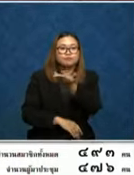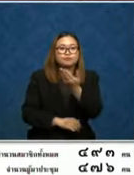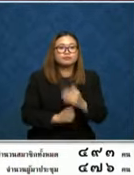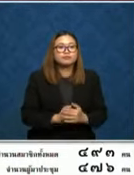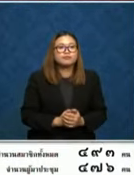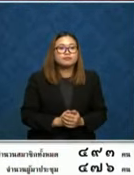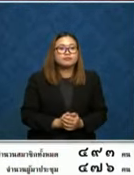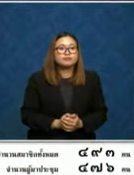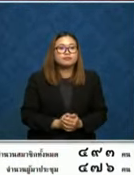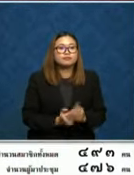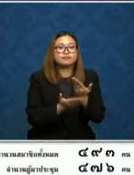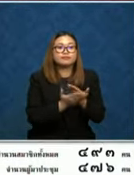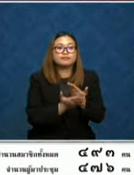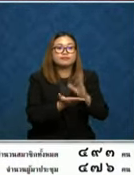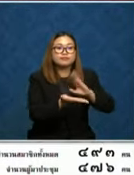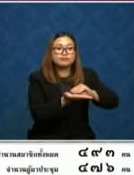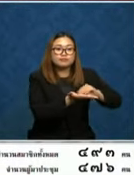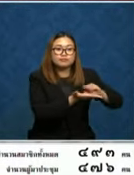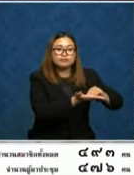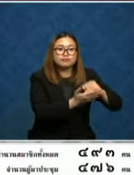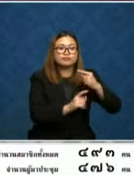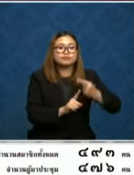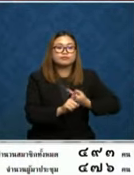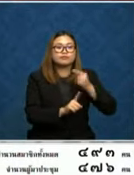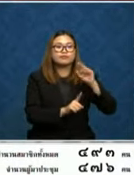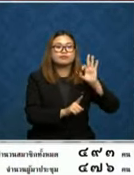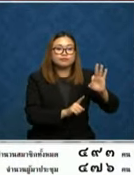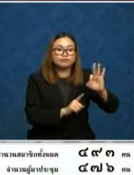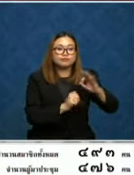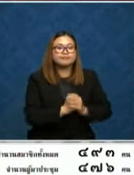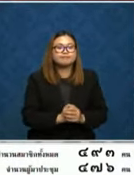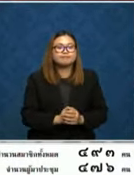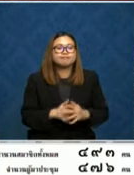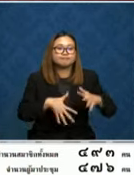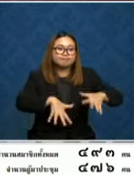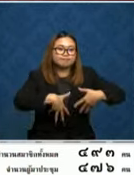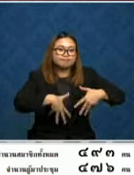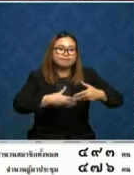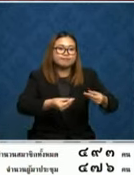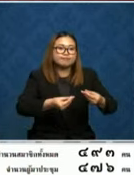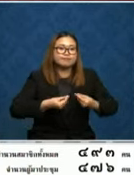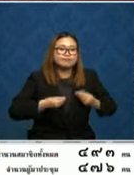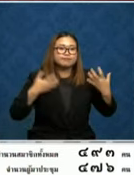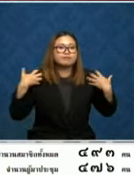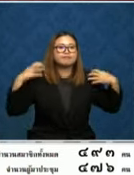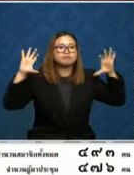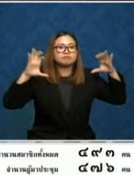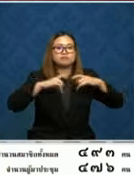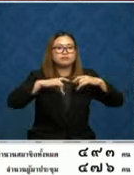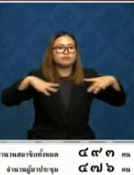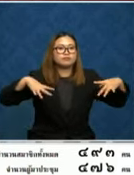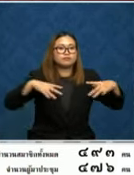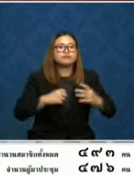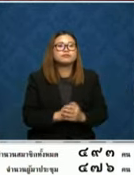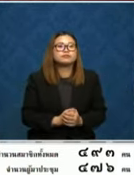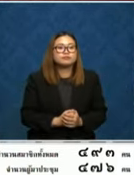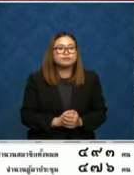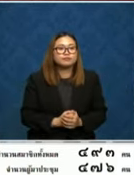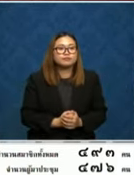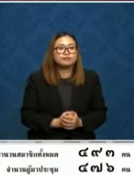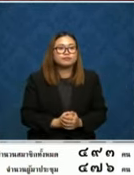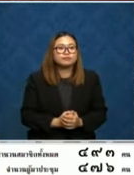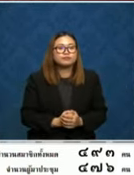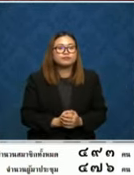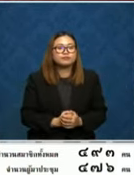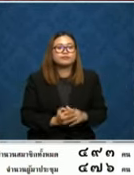การจัดเก็บรายได้9เข้ารัฐ9เดือนแรกเนี่ยไม่เป็นไปตามเป้านะครับตามที่เพื่อนสมาชิกได้อภิปรายไปก่อนหน้านะครับกรมศุลกากร